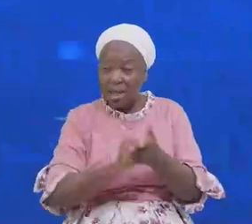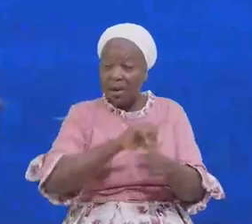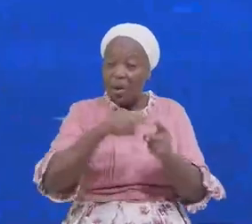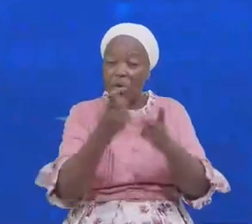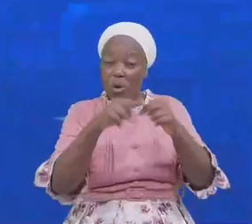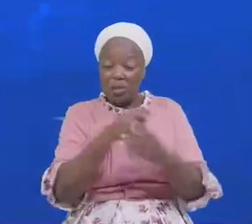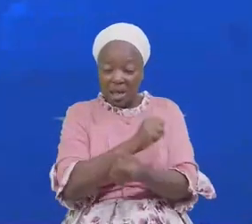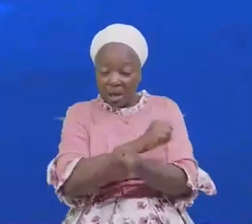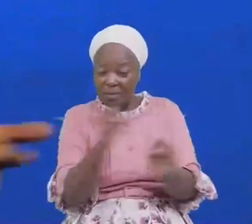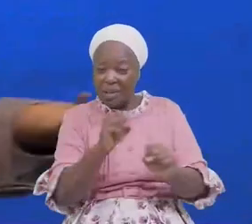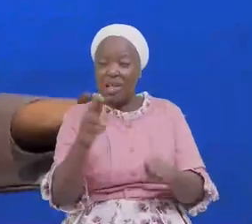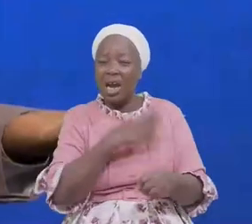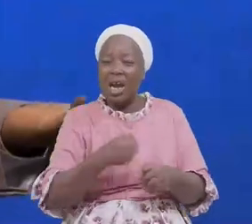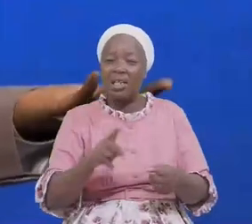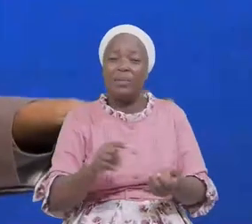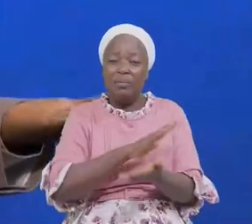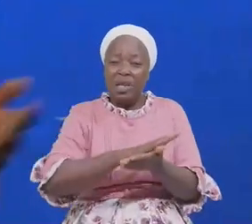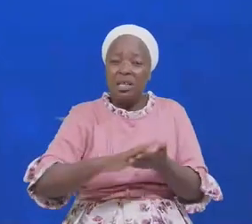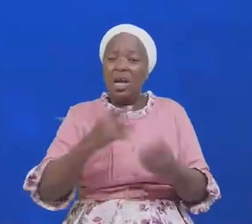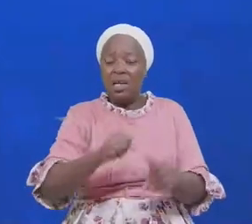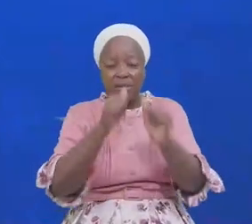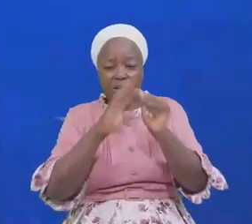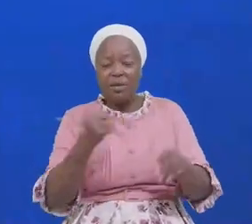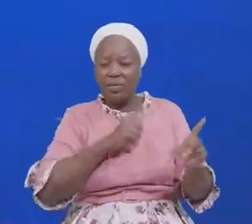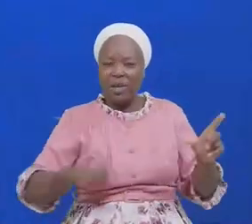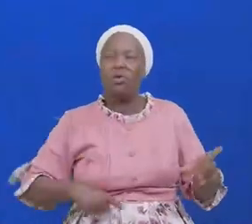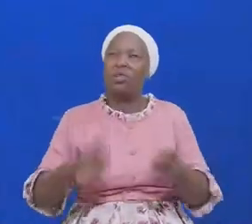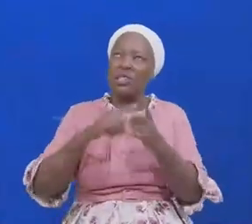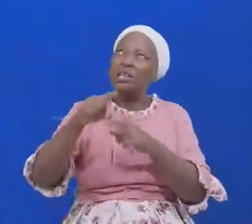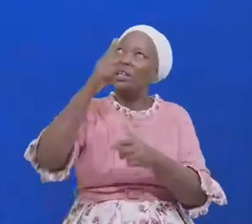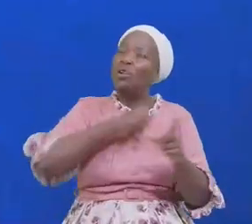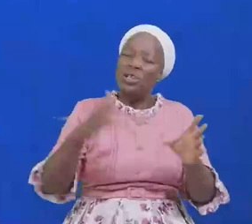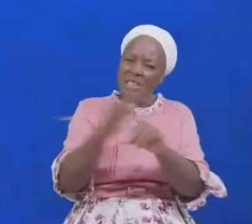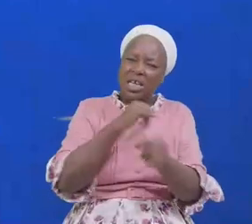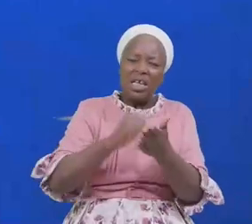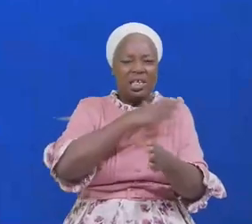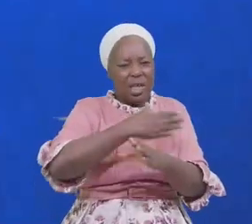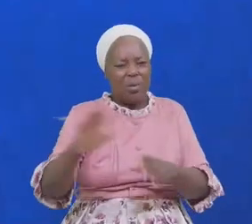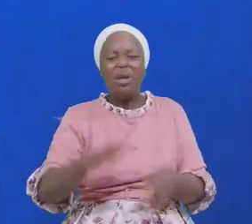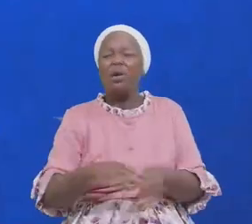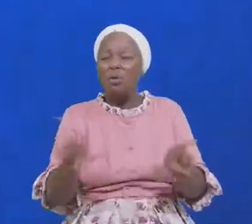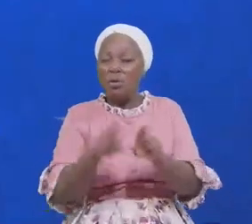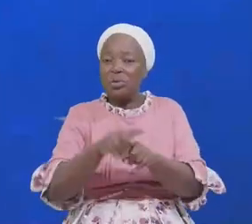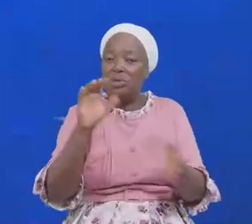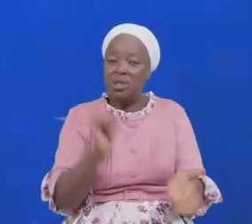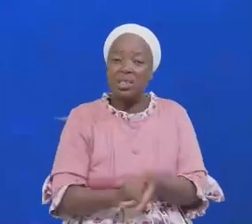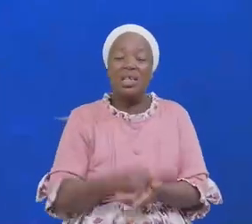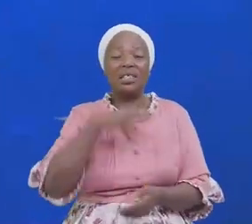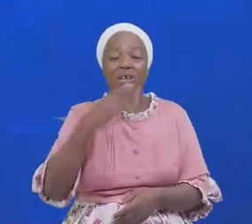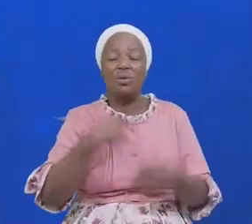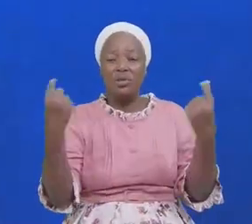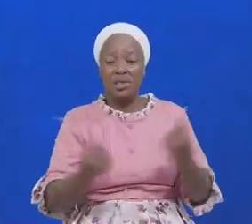Et chaque fois donc, ils viennent au Seigneur pour l'adorer. Ils disent au Seigneur les tâches du péché,